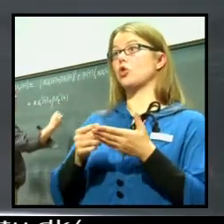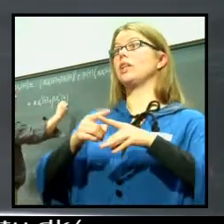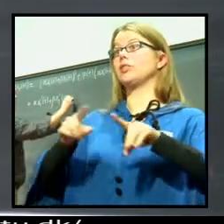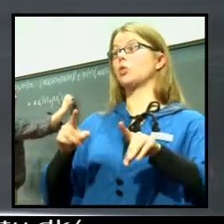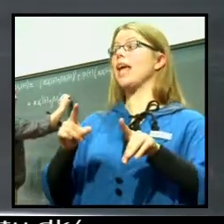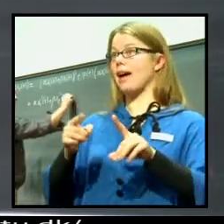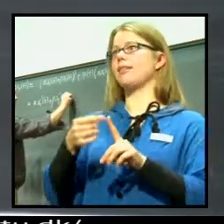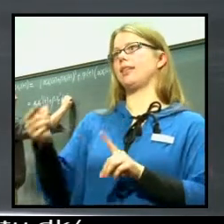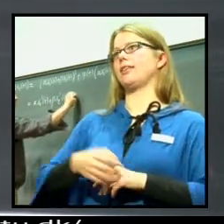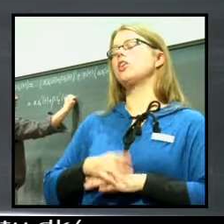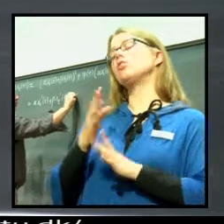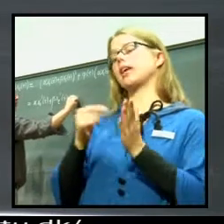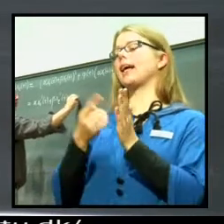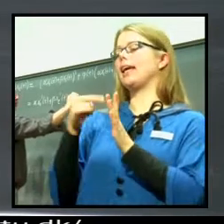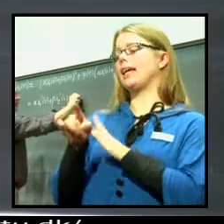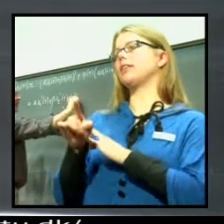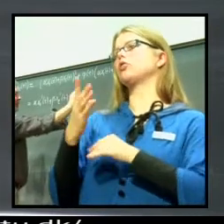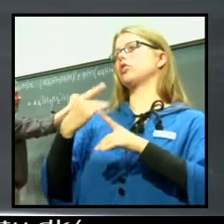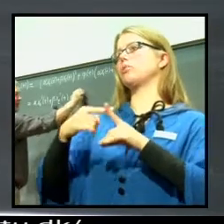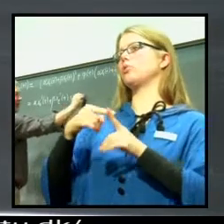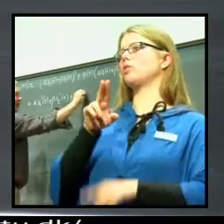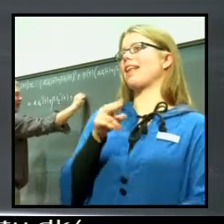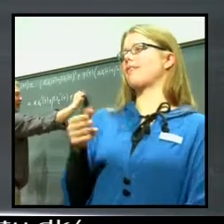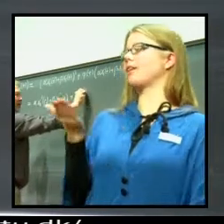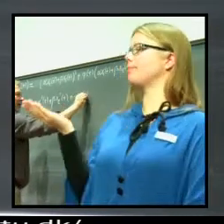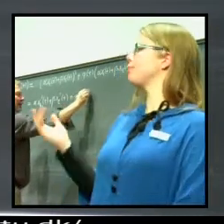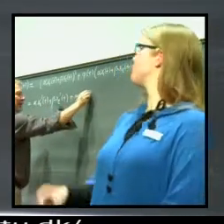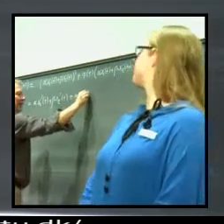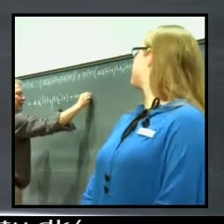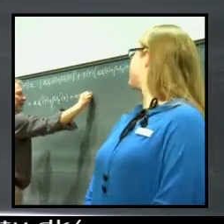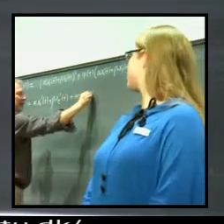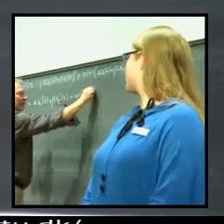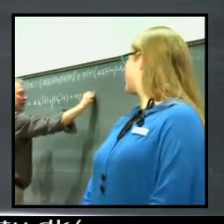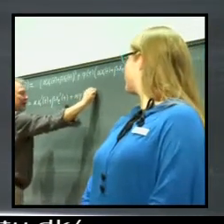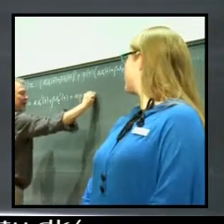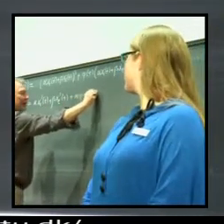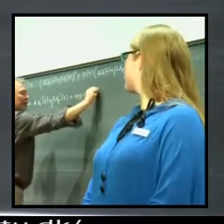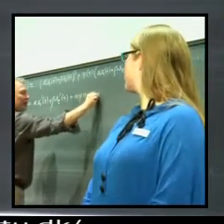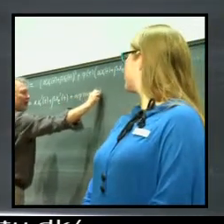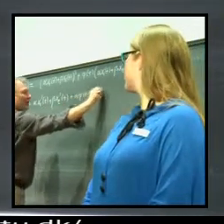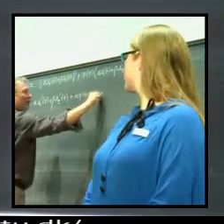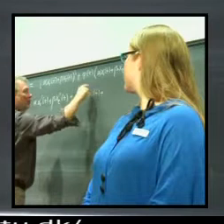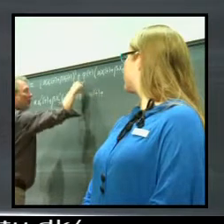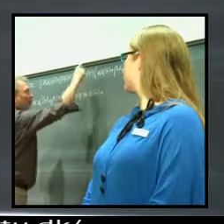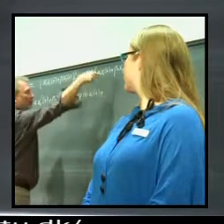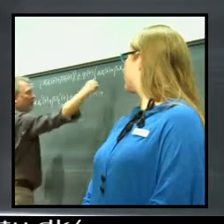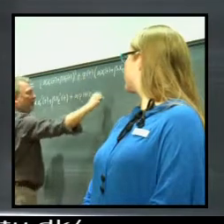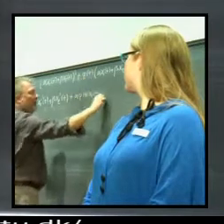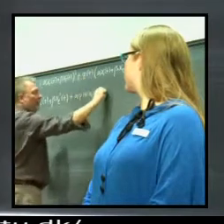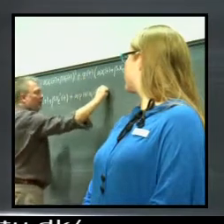bare ind. Så her kommer til at stå plus alfa gange p af t gange x1 af t